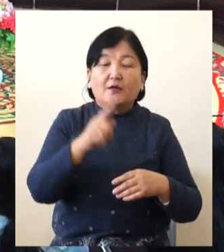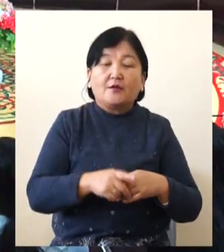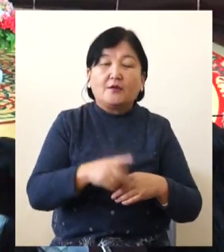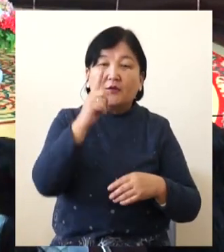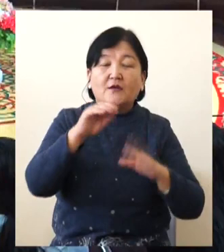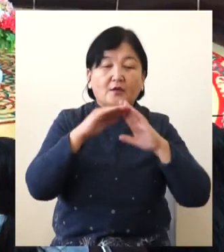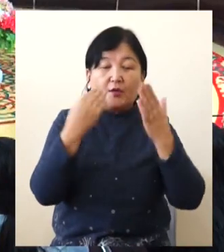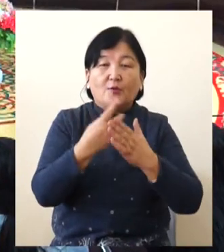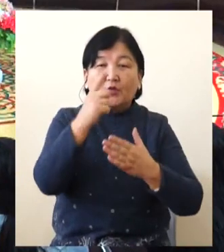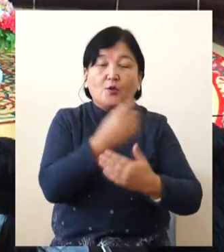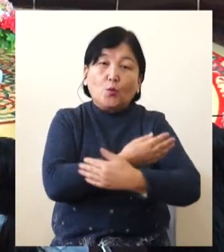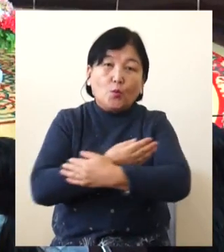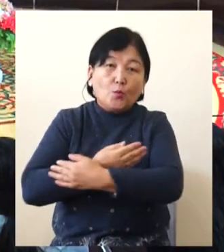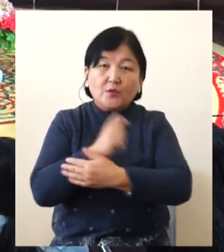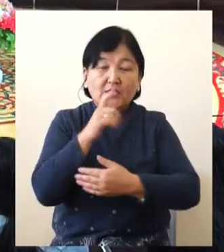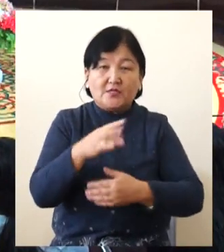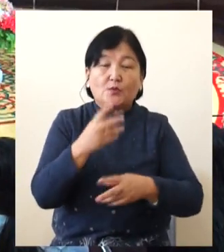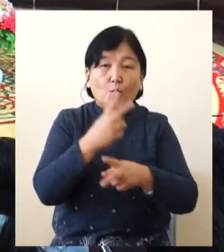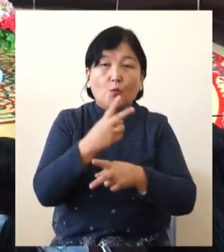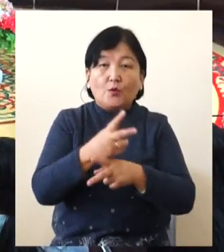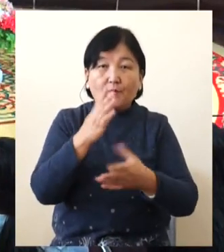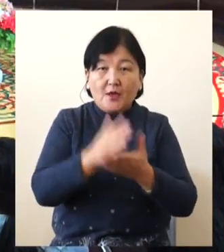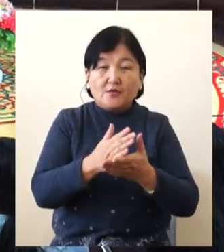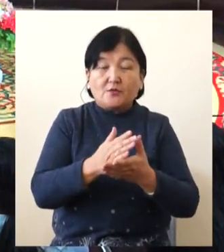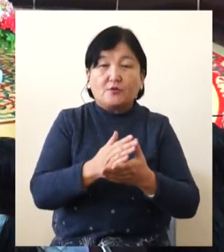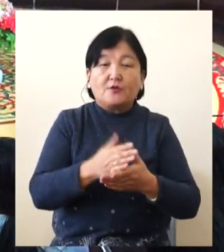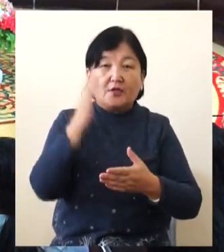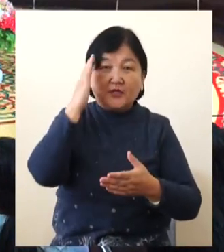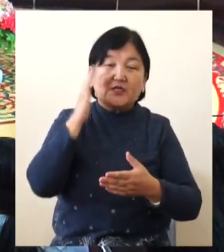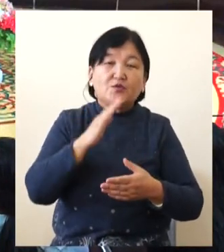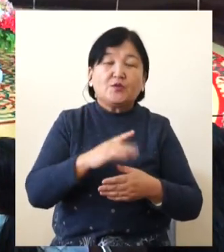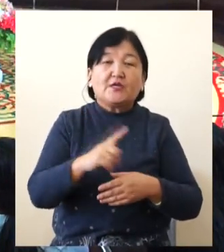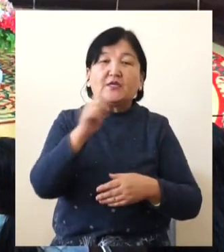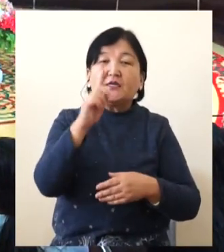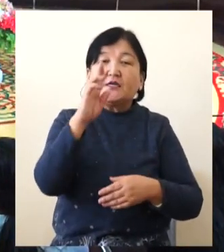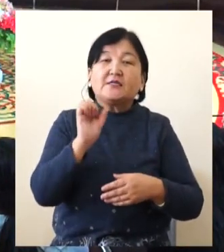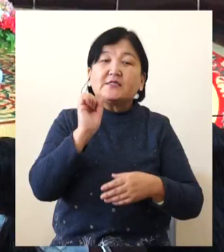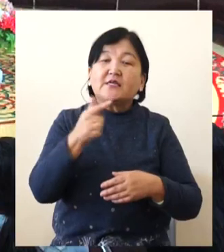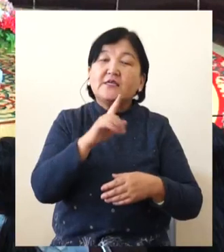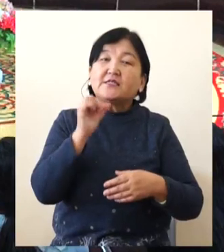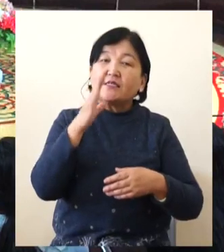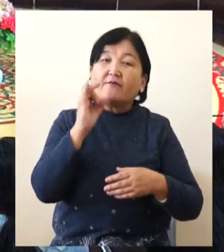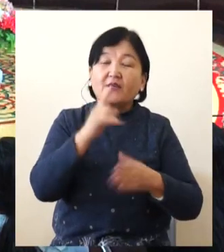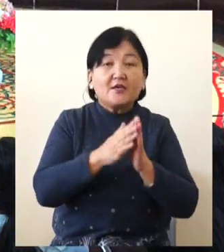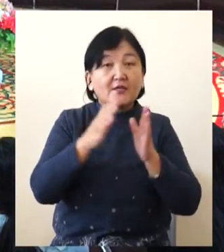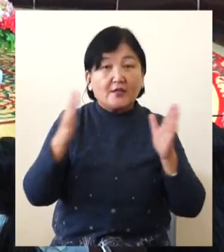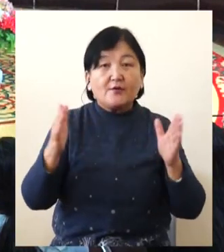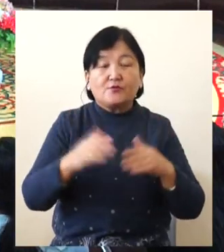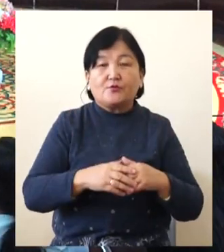цөөхөн байх хэрэгээ ээж аваа эцэг хүүхдүүд өөрсний их цав цаг гаргадаг. Тэр хүмүүсээ бас тэдний сургуулийн цаг цаваар